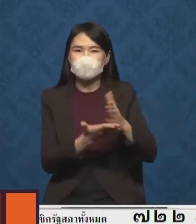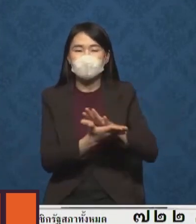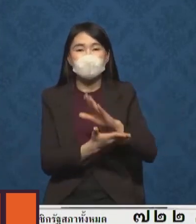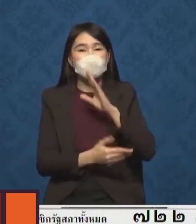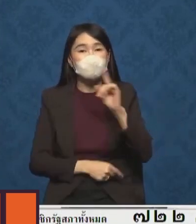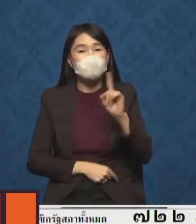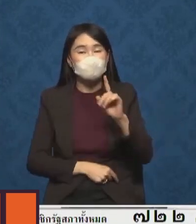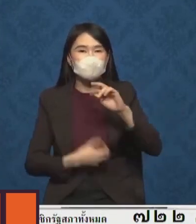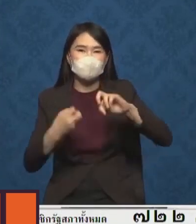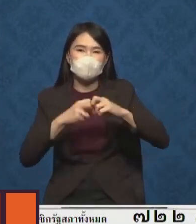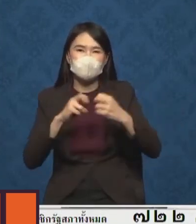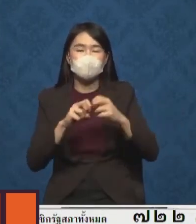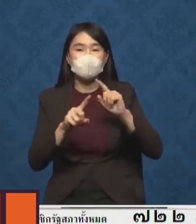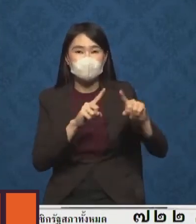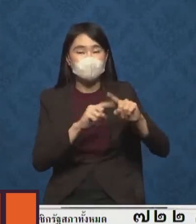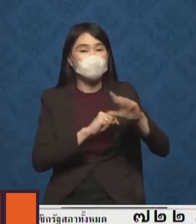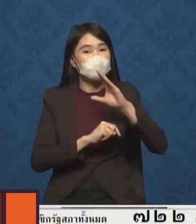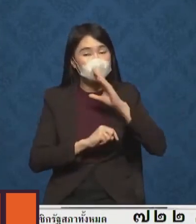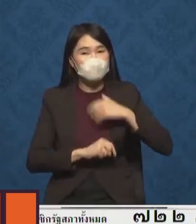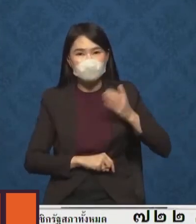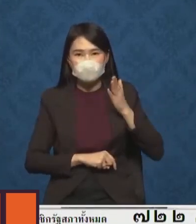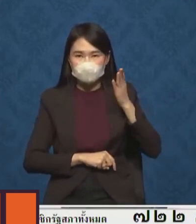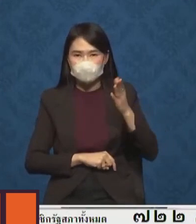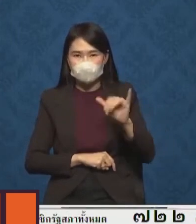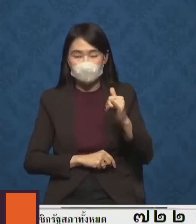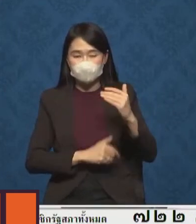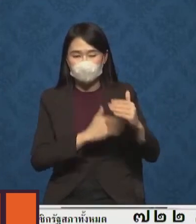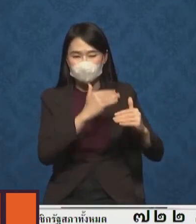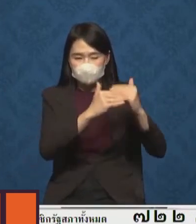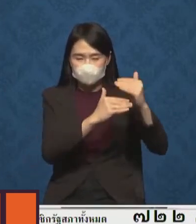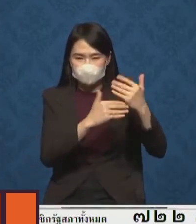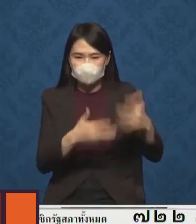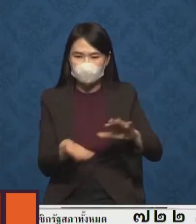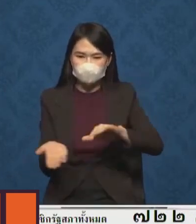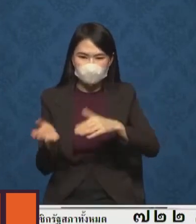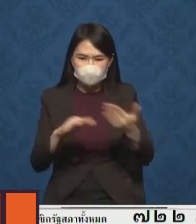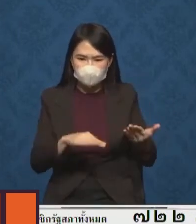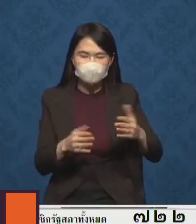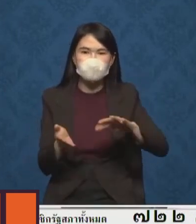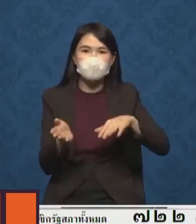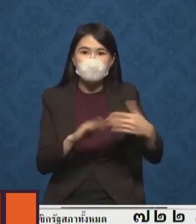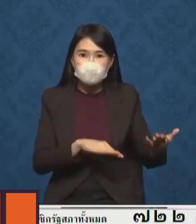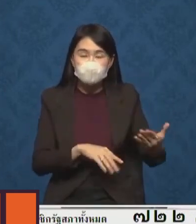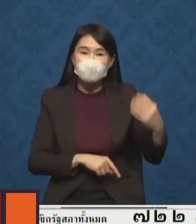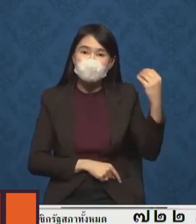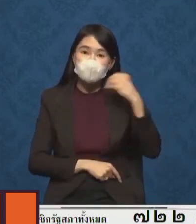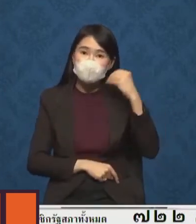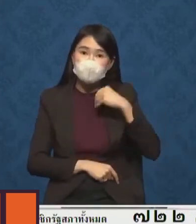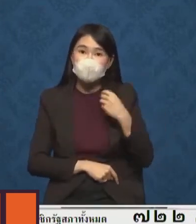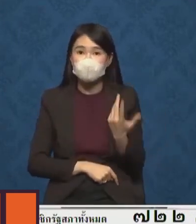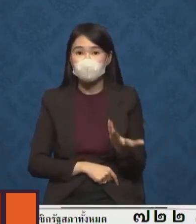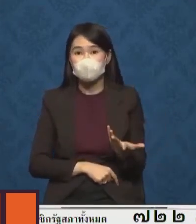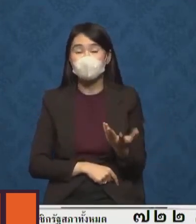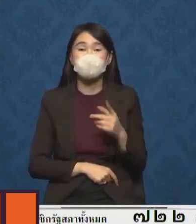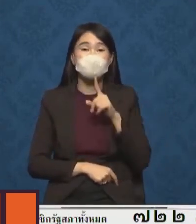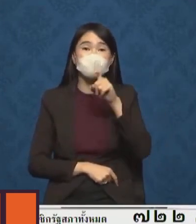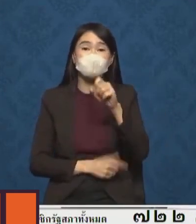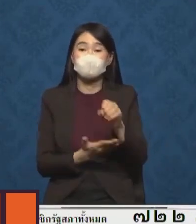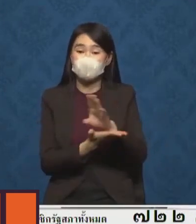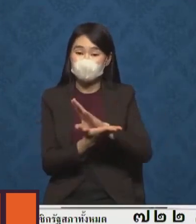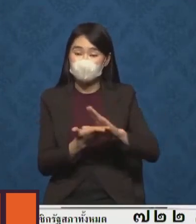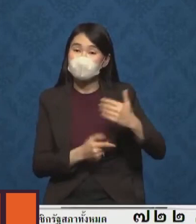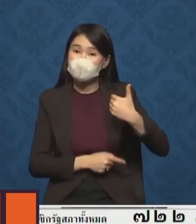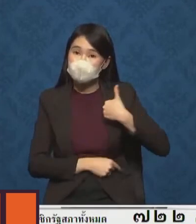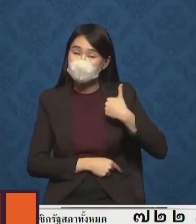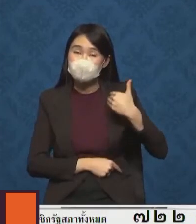ระกบราการที่เขากำลงเติบโตขึ้นและยุปพัก ยุปพักแบบนี้ไปเรอย ความเป็สถาบันจะเกิด